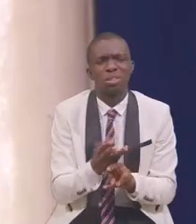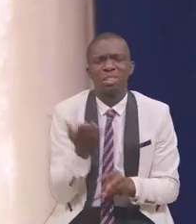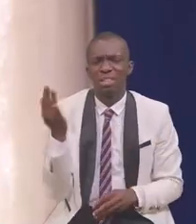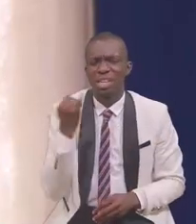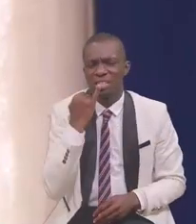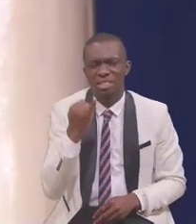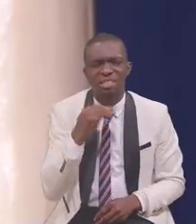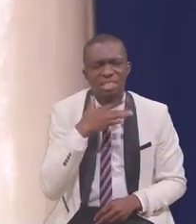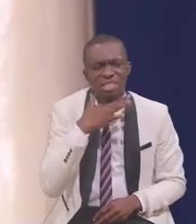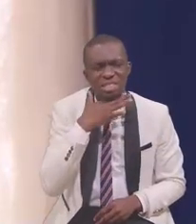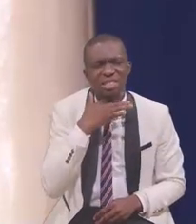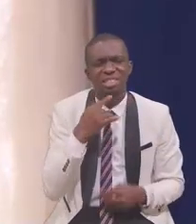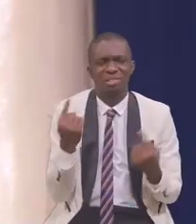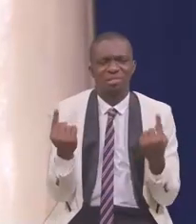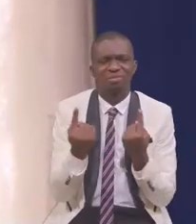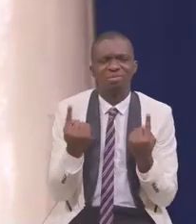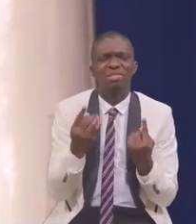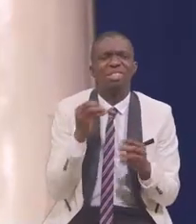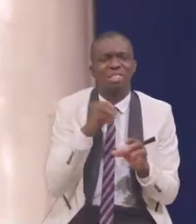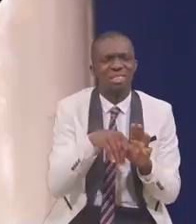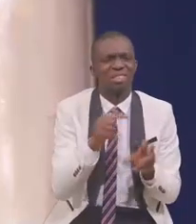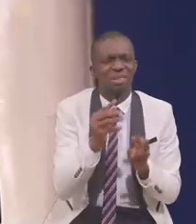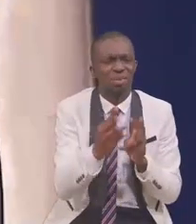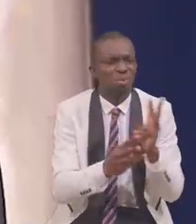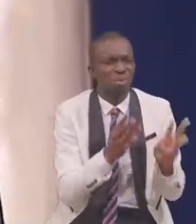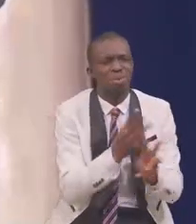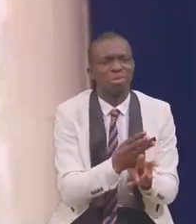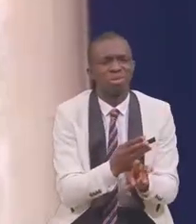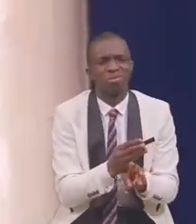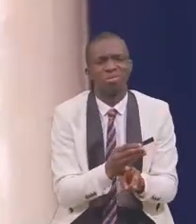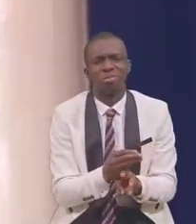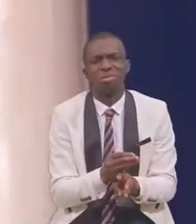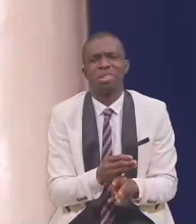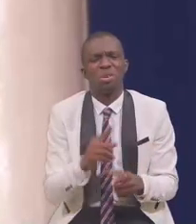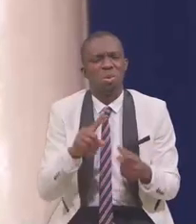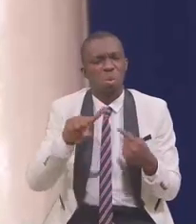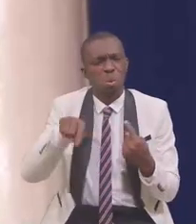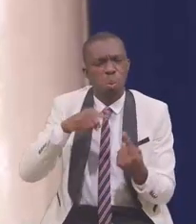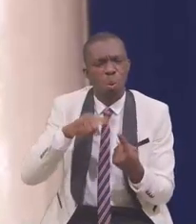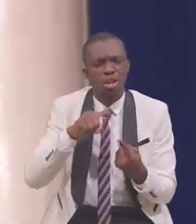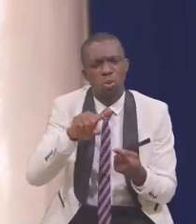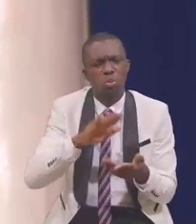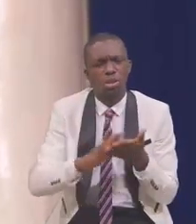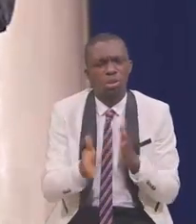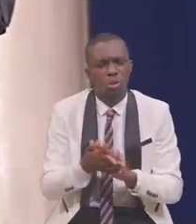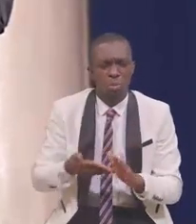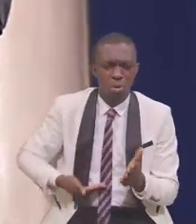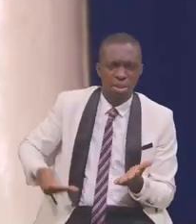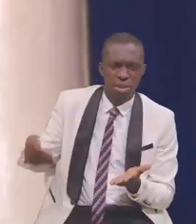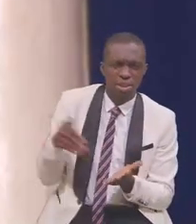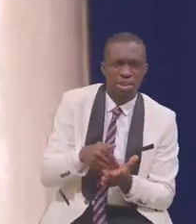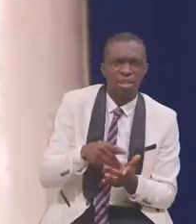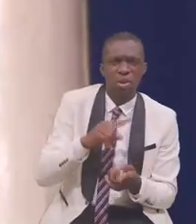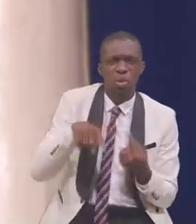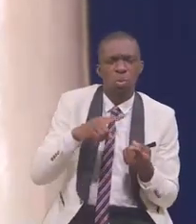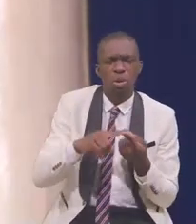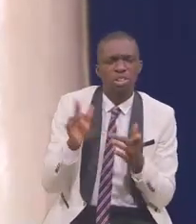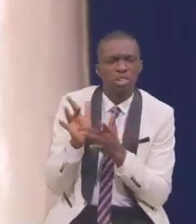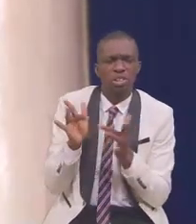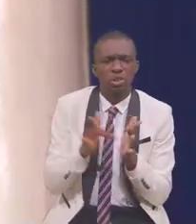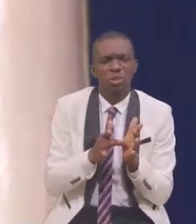monde, il y a l'abomination dans le monde. Lorsque vous naissez de nouveau, vous donnez votre vie à Jésus-Christ, quand il vous